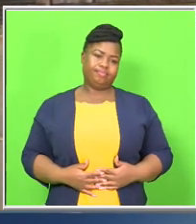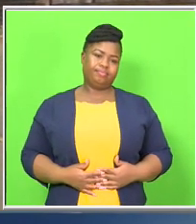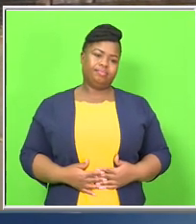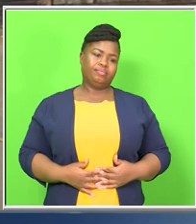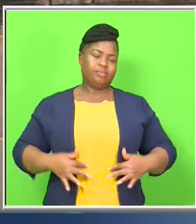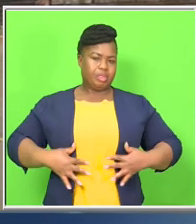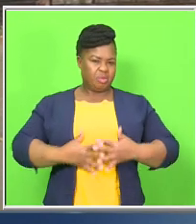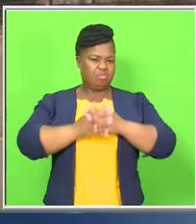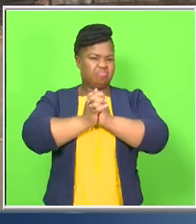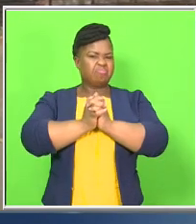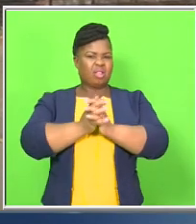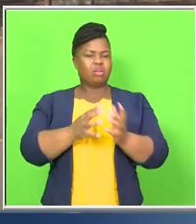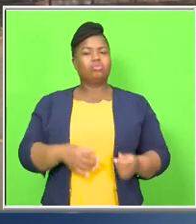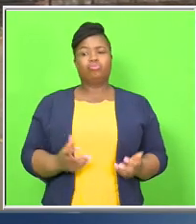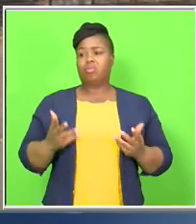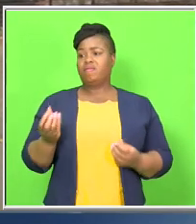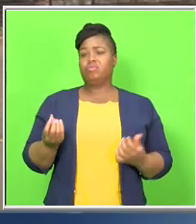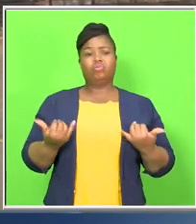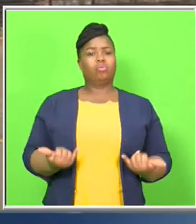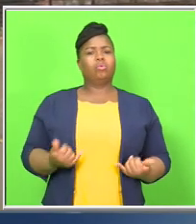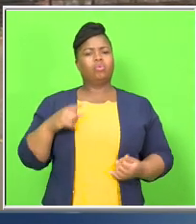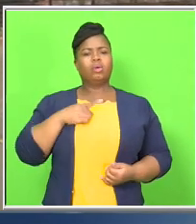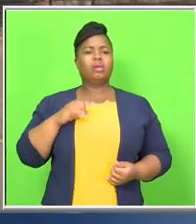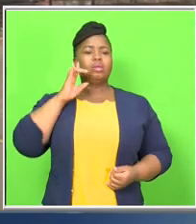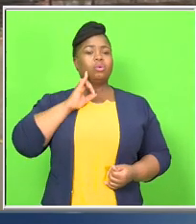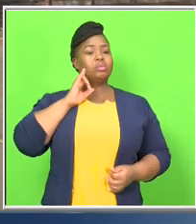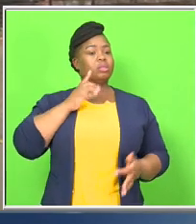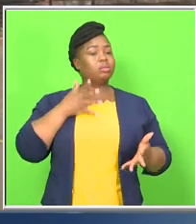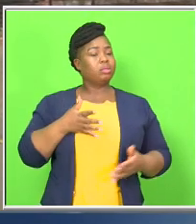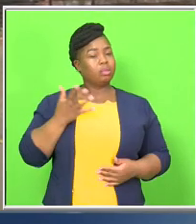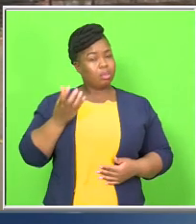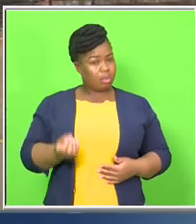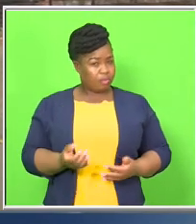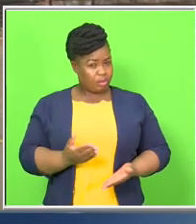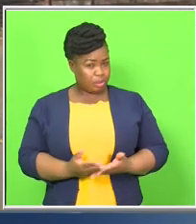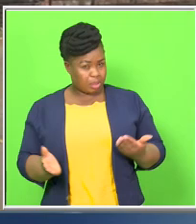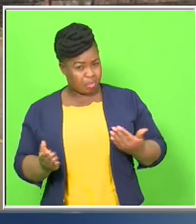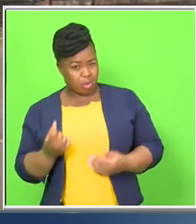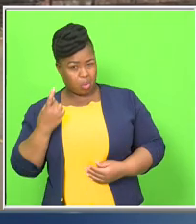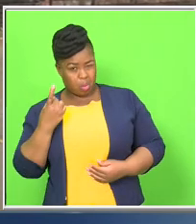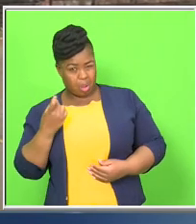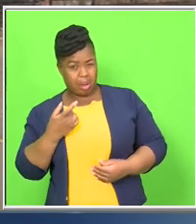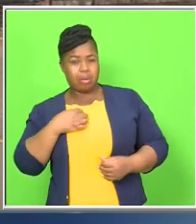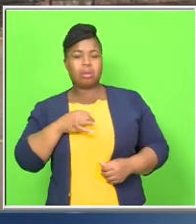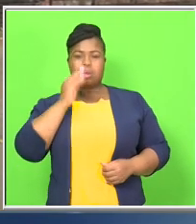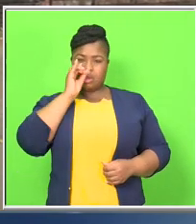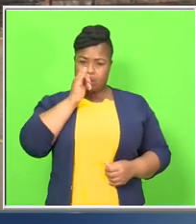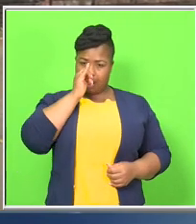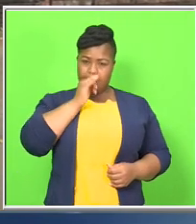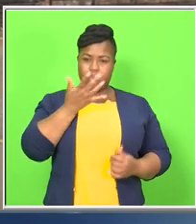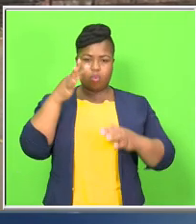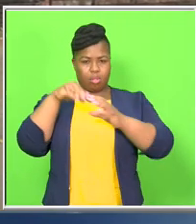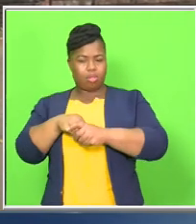Zimbomba. Ngoba na kona noma sikona la hostela. Liba kona lelo zambaneli boli le shangana nekebengu.